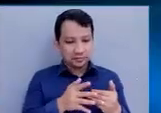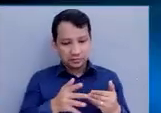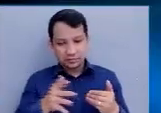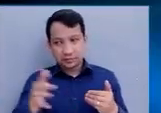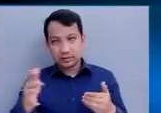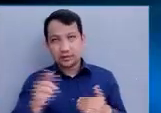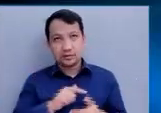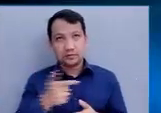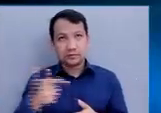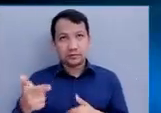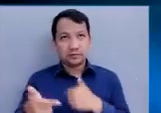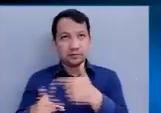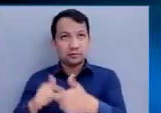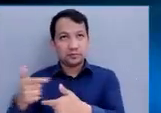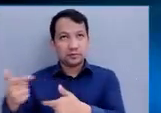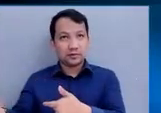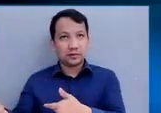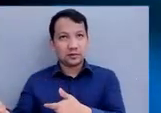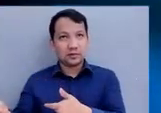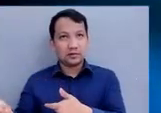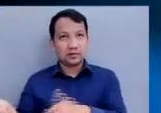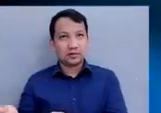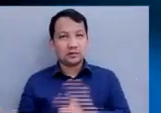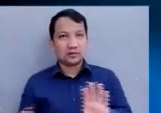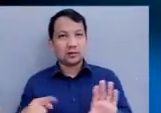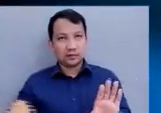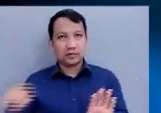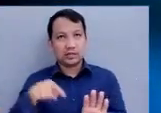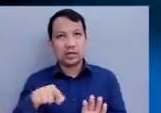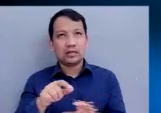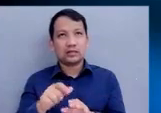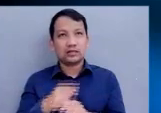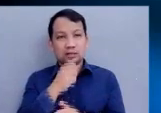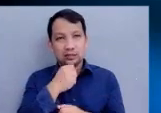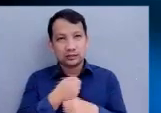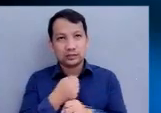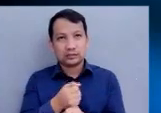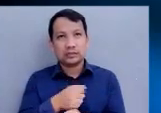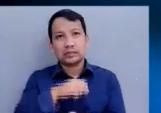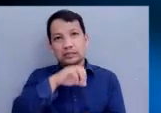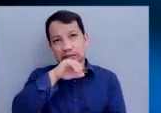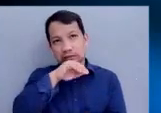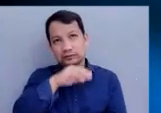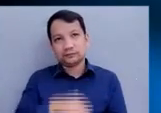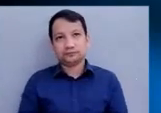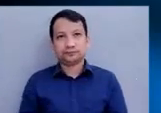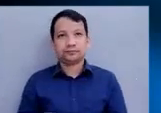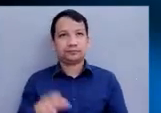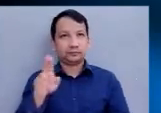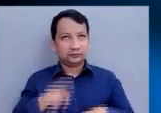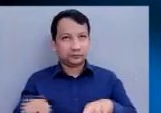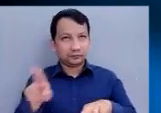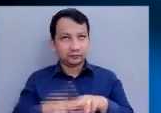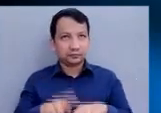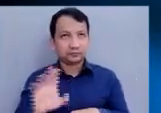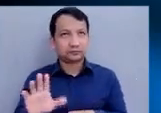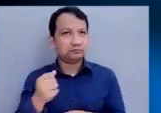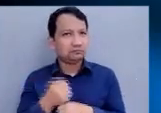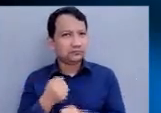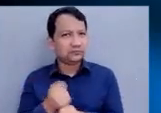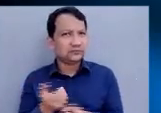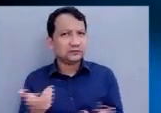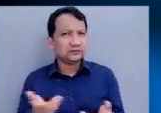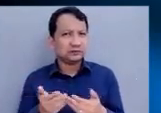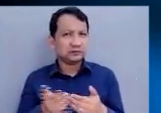pasa-pasa tuloytuloy po lahat po ito ay recipe ni lola Yes po lahat lahat lahat Meron ba kayong mga dinagdag meron baang mga naging pagbabago